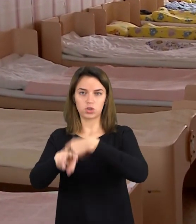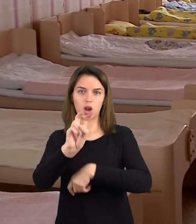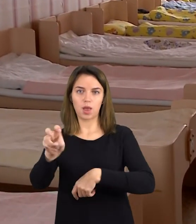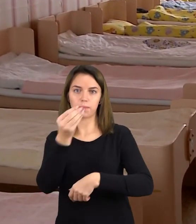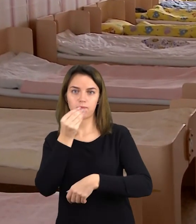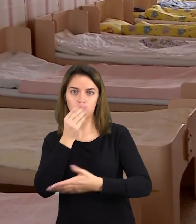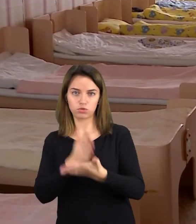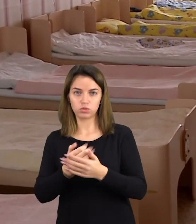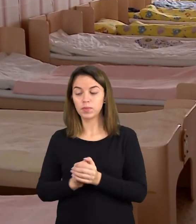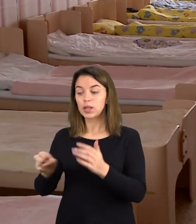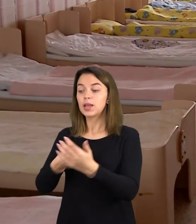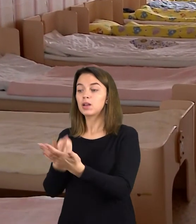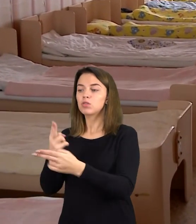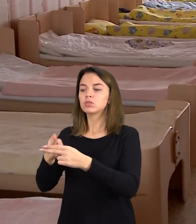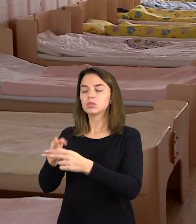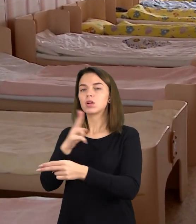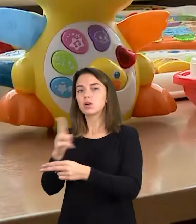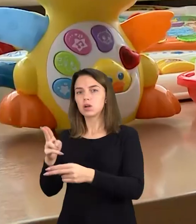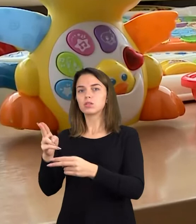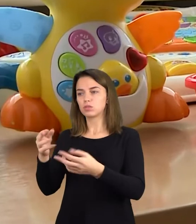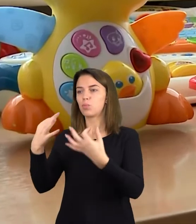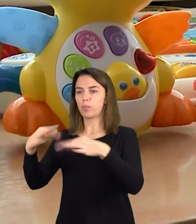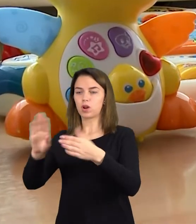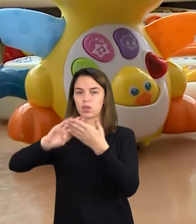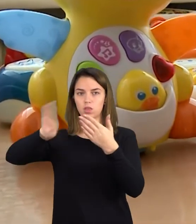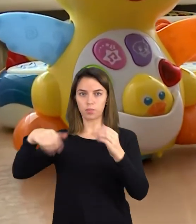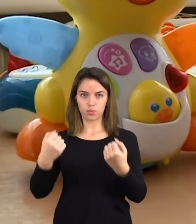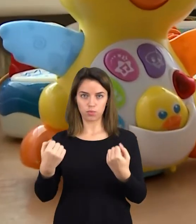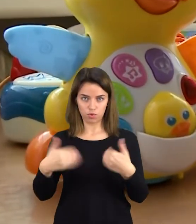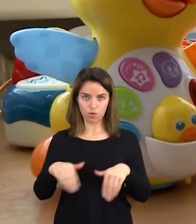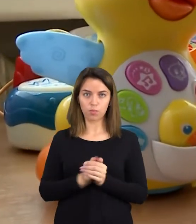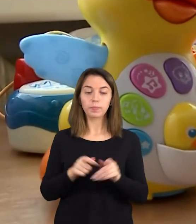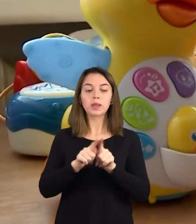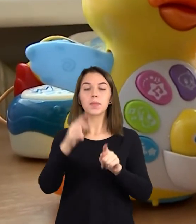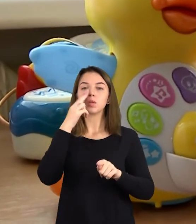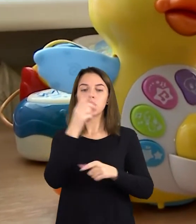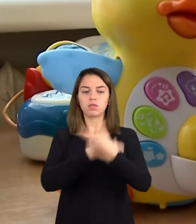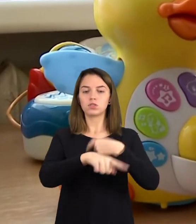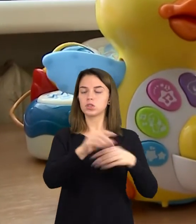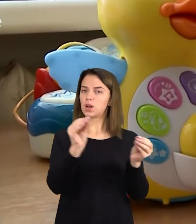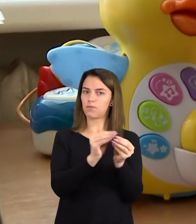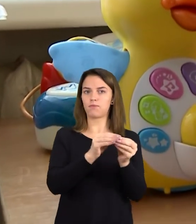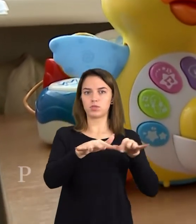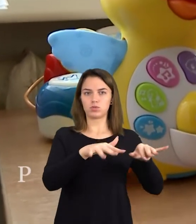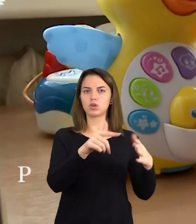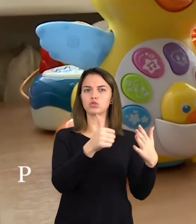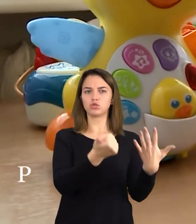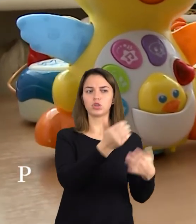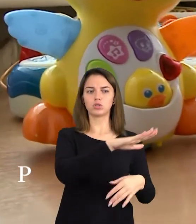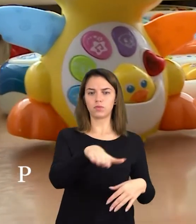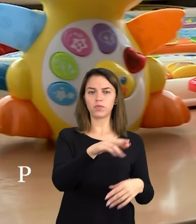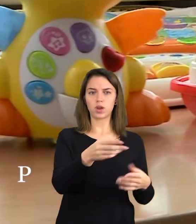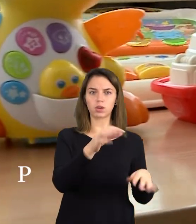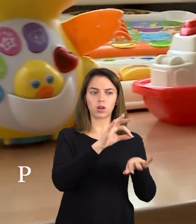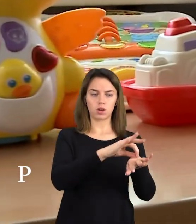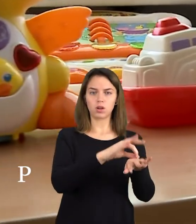darželį. Susirgė iš ligoninės jau paleisti, mat sveikata pagerėjo. Panašus protrūkis ir viename Panevėžio darželių. Ten susirgo